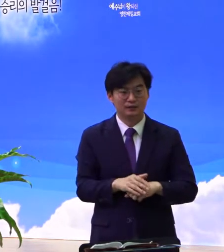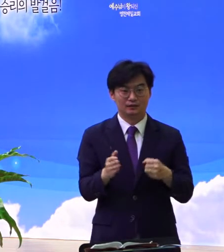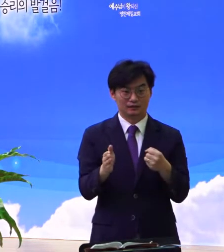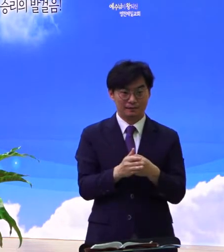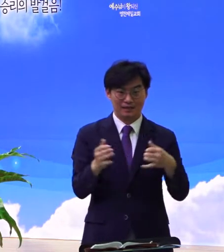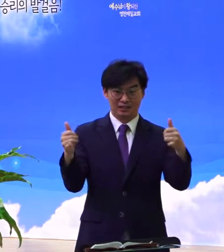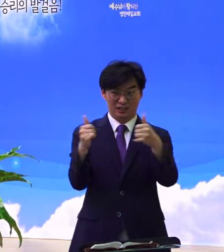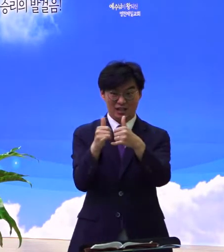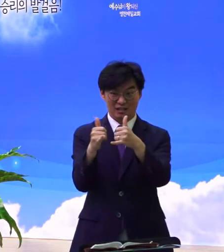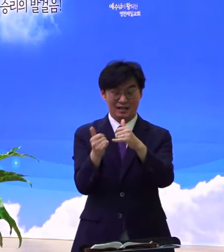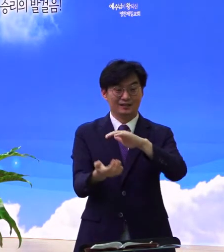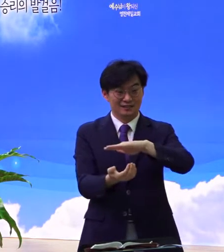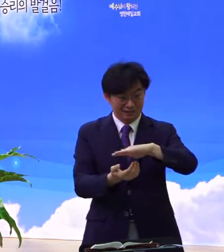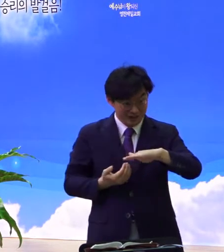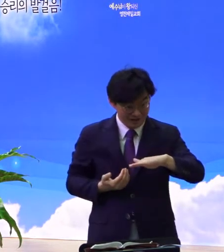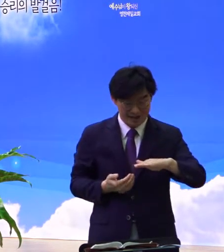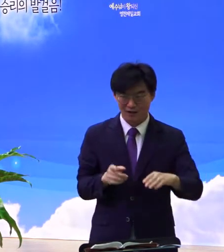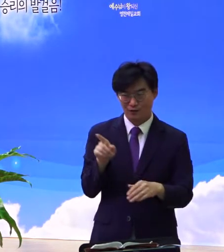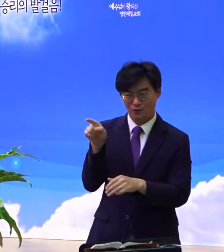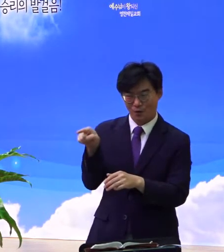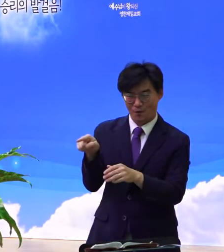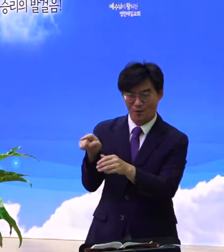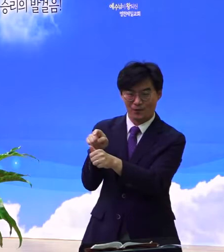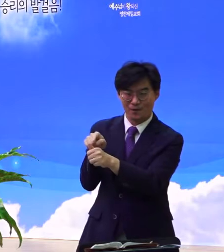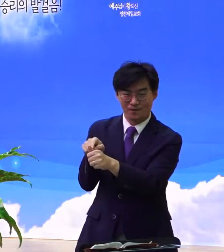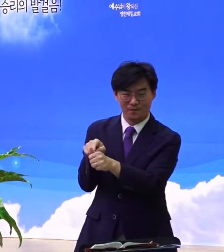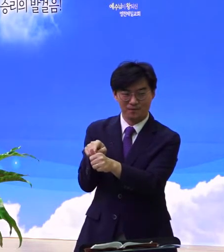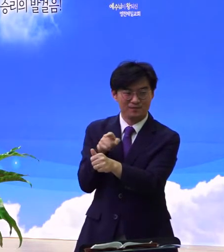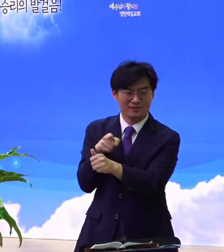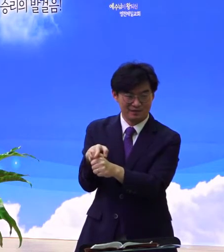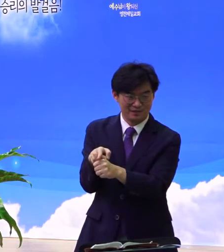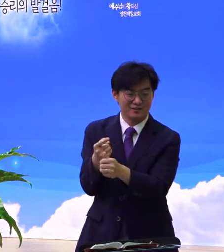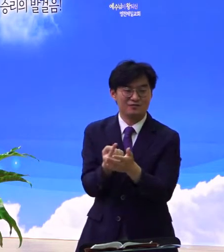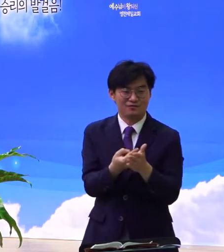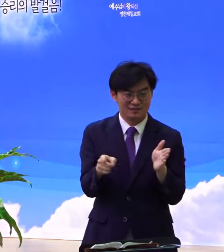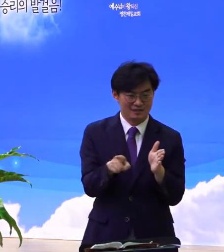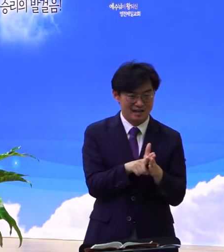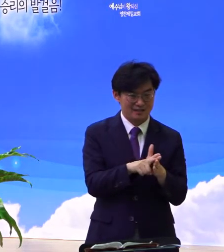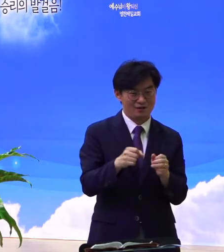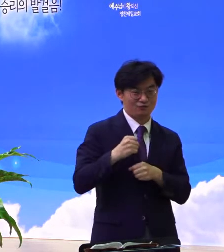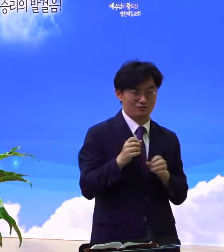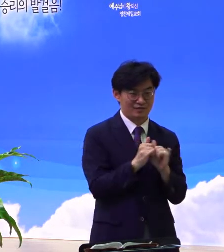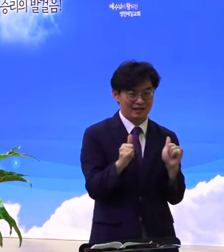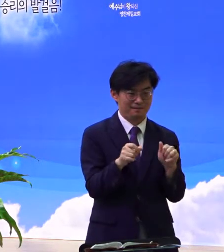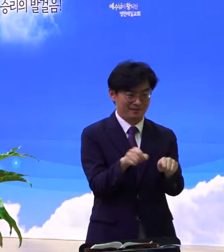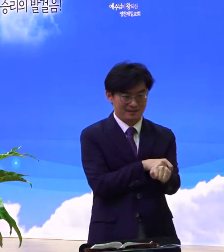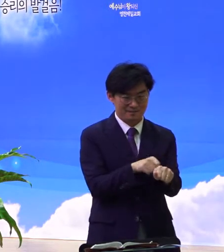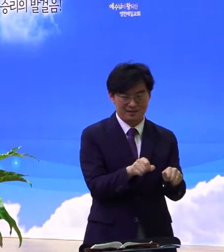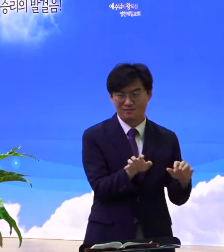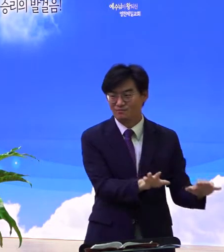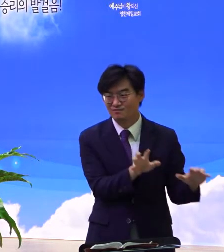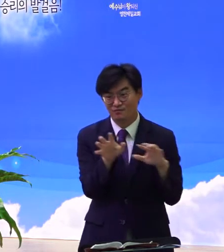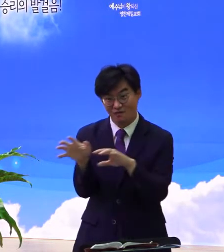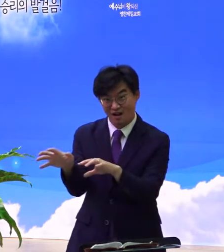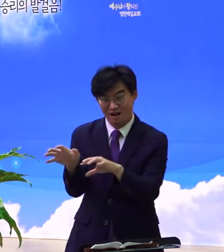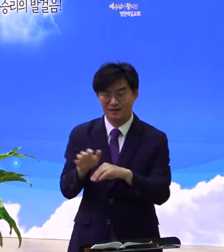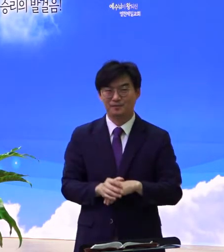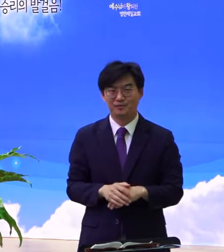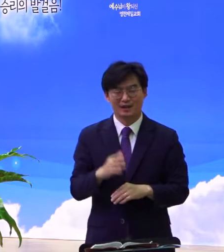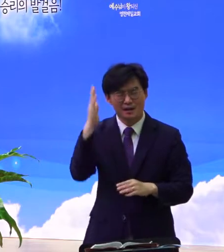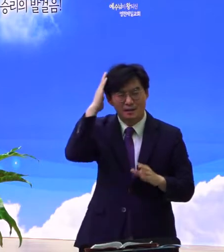있는 도단이라고 하는 성으로 군사와 말과 병거들을 보냈습니다. 수천 년 전에 있었던 일이니까